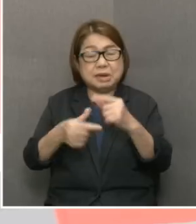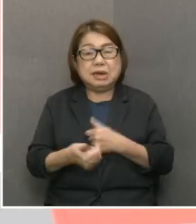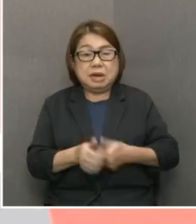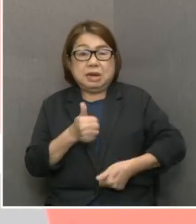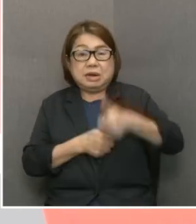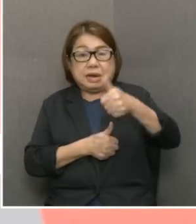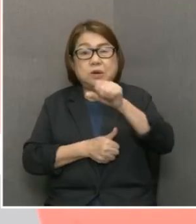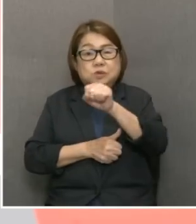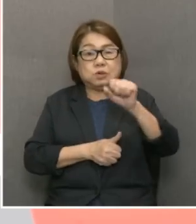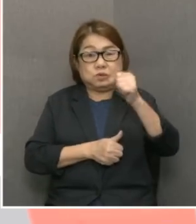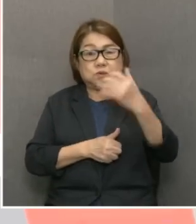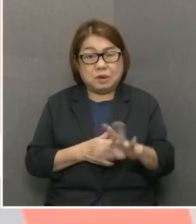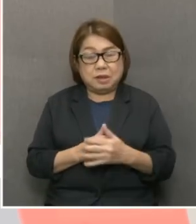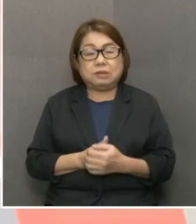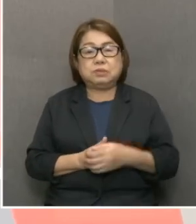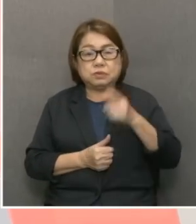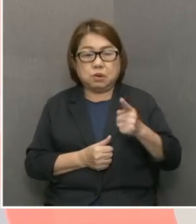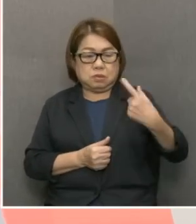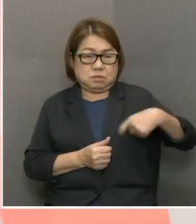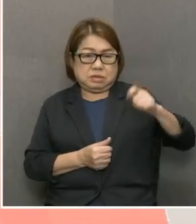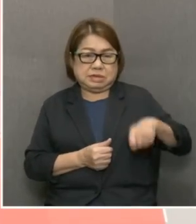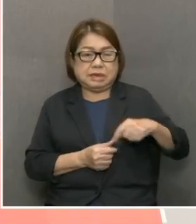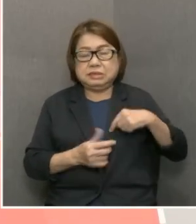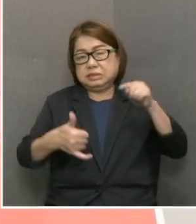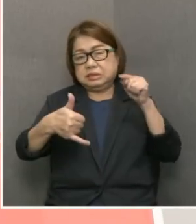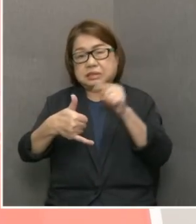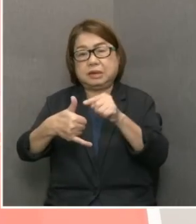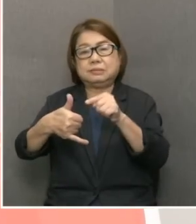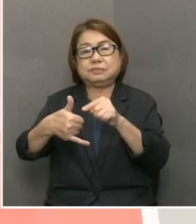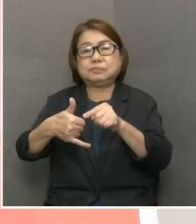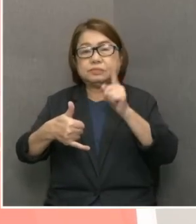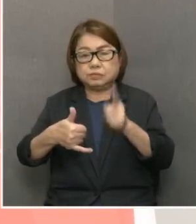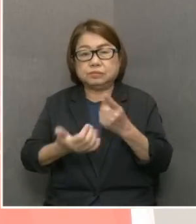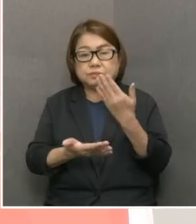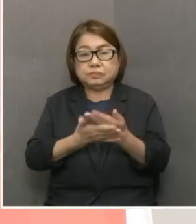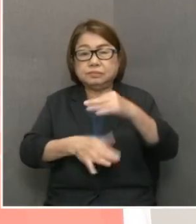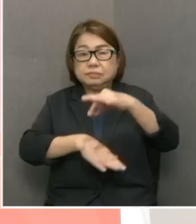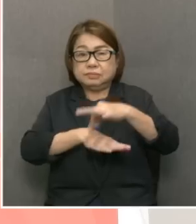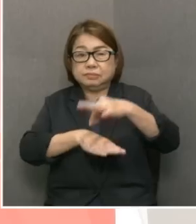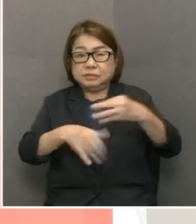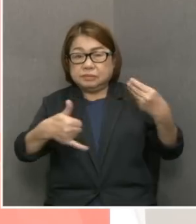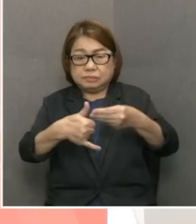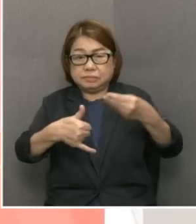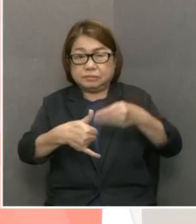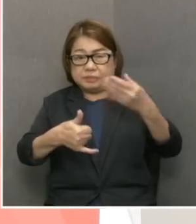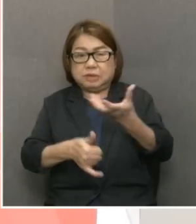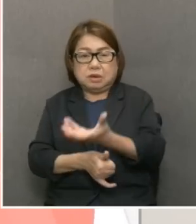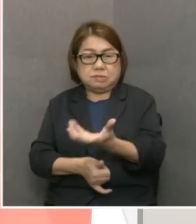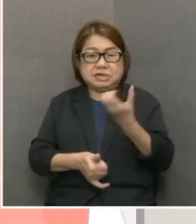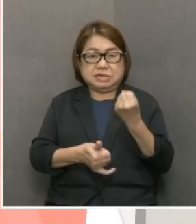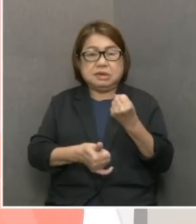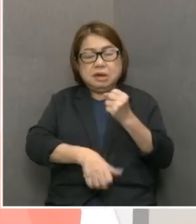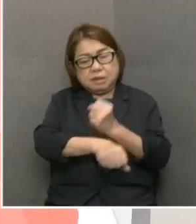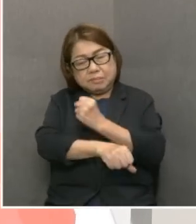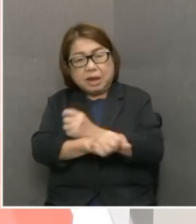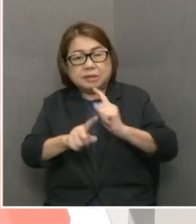สภาผู้แทนราษฎรให้ศาลมีคำสั่งให้ผู้นั้นคืนเงินประจำตำแหน่งและประโยชน์ตอบแทนอย่างอื่นที่ได้รับ